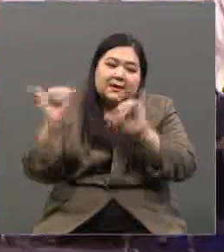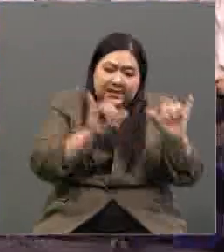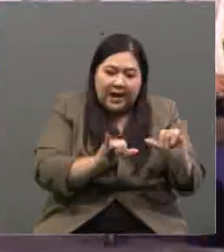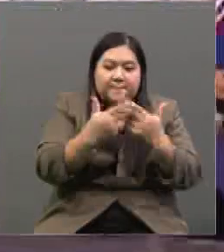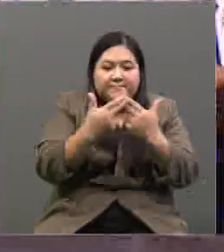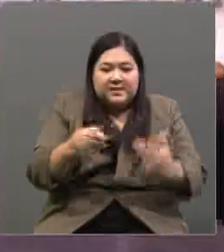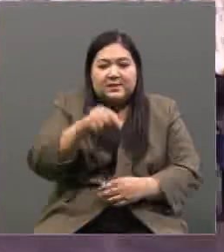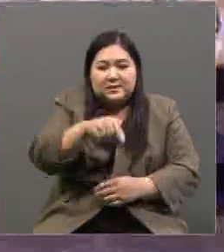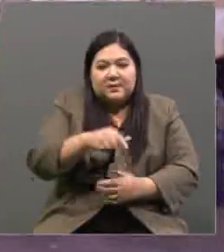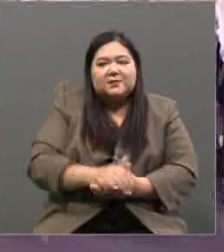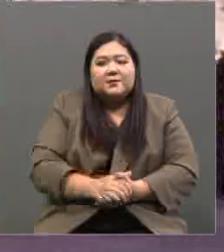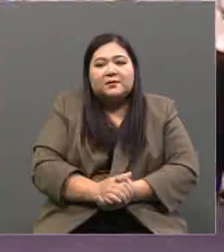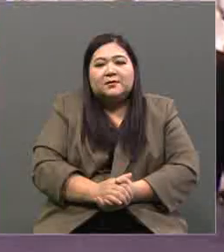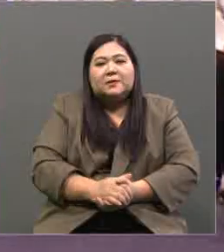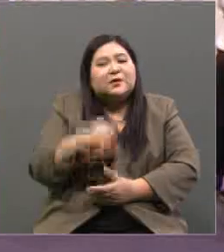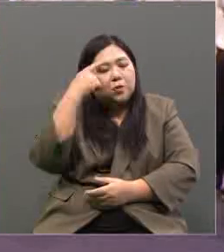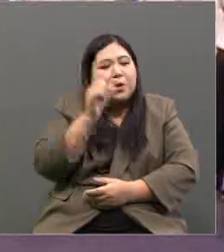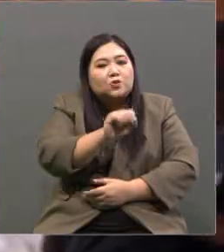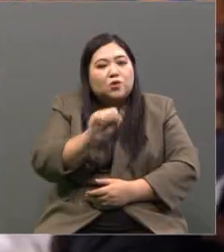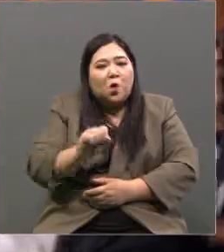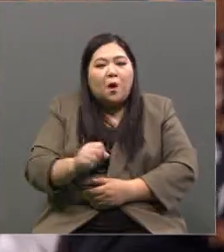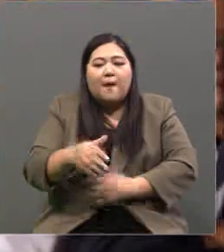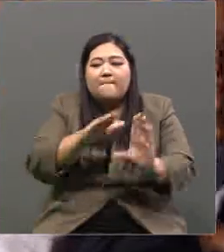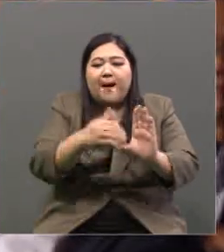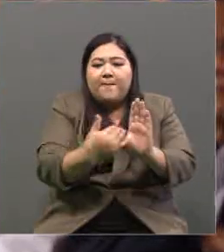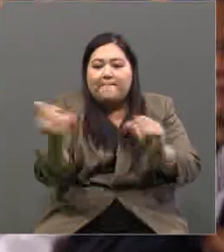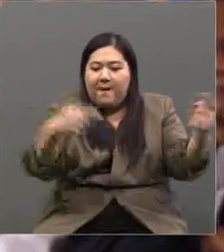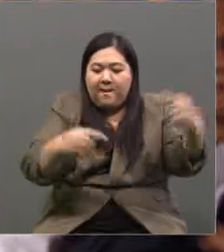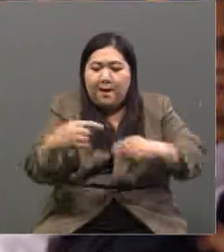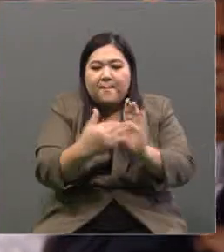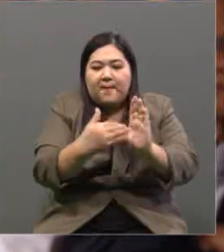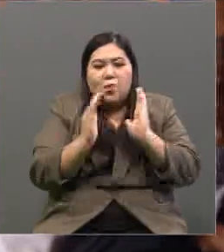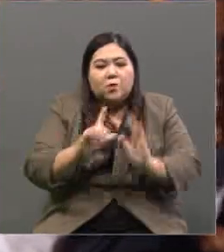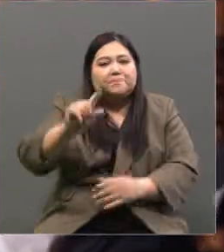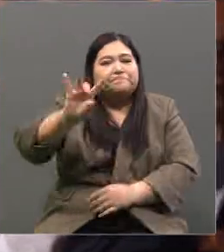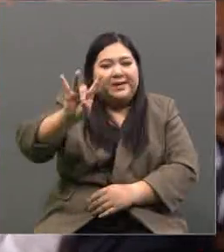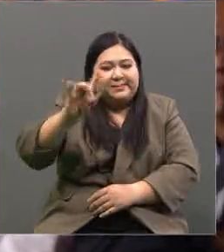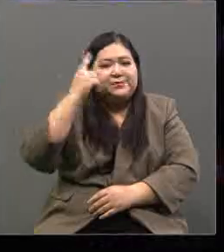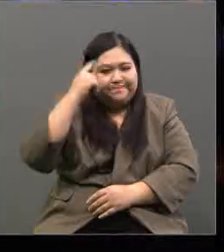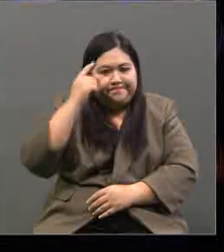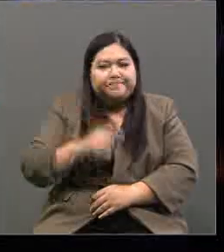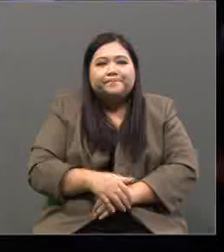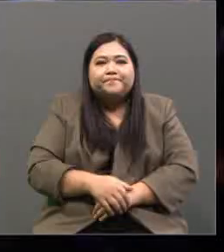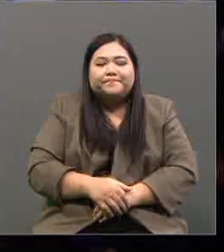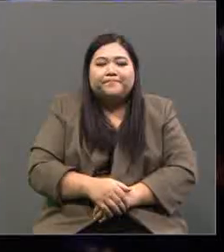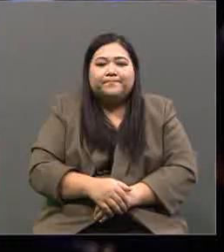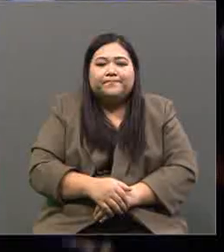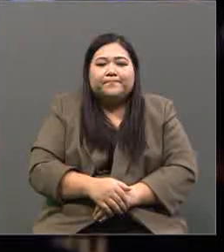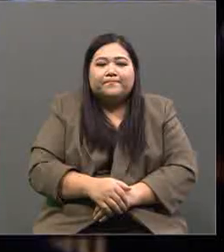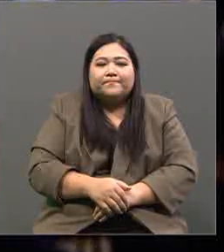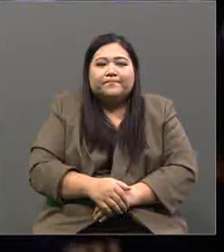ก็คาดว่าจะมีส.ส.เนี่ยย้ายเข้าร่วมพักเนี่ยประมาณ28คนด้วยกันนะคะ ครับขณะ